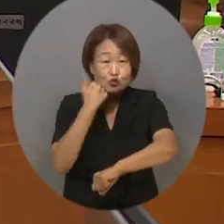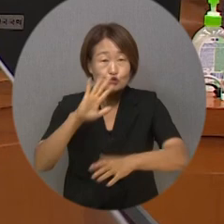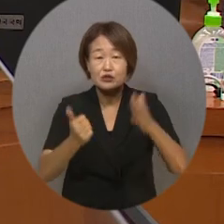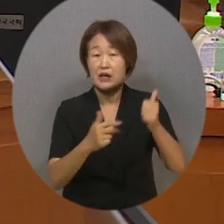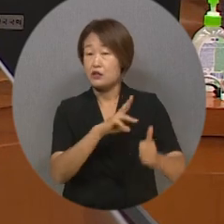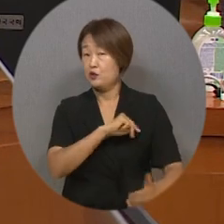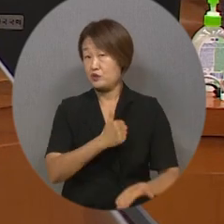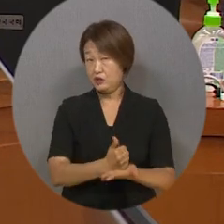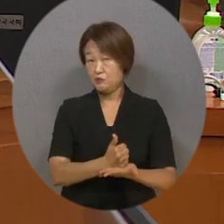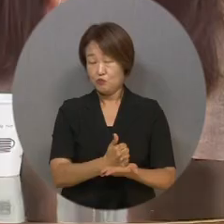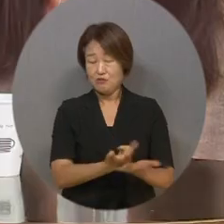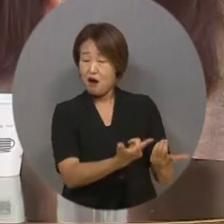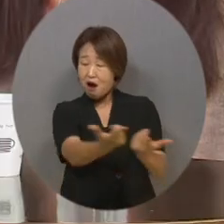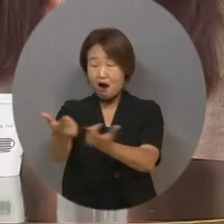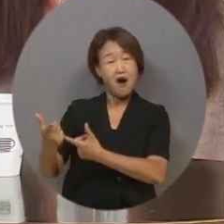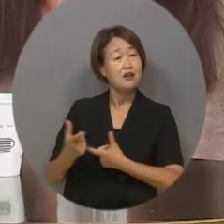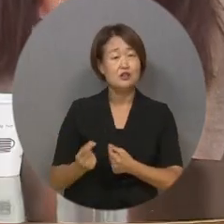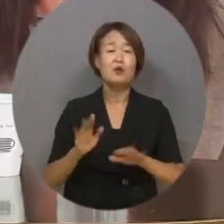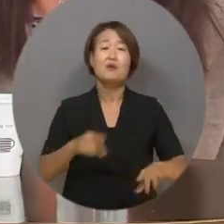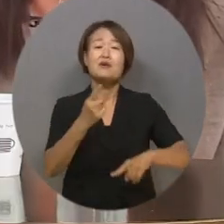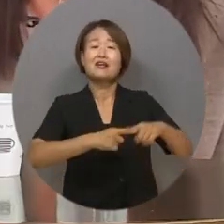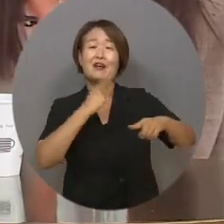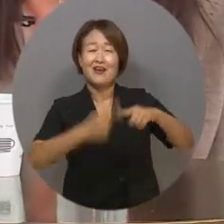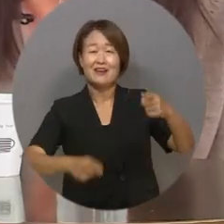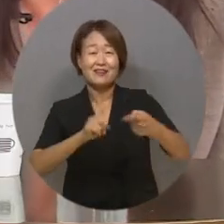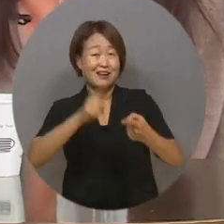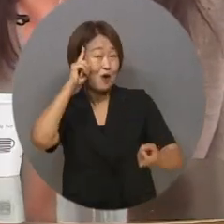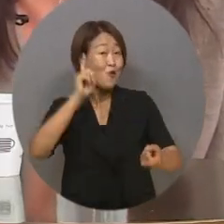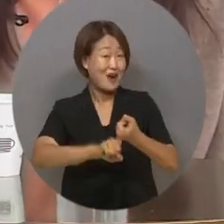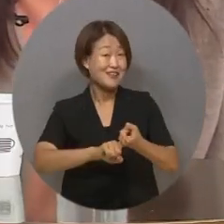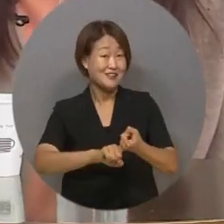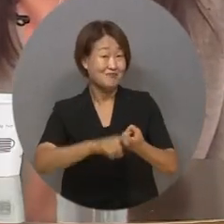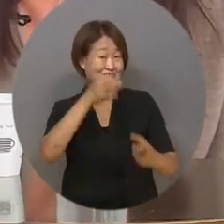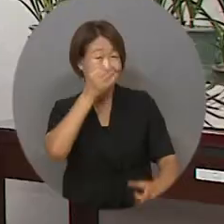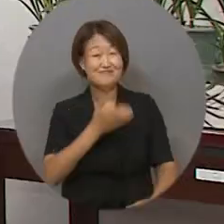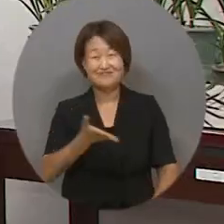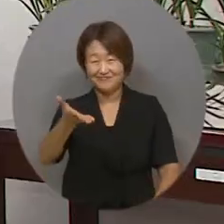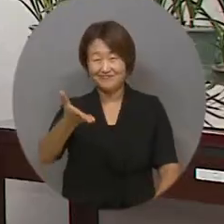국회의원들도 한 목소리로 이번 대회에 대한 관심을 드러냈습니다.